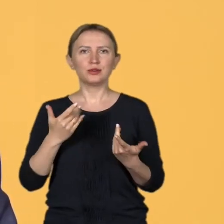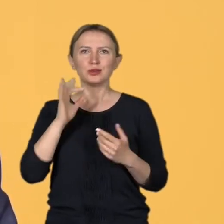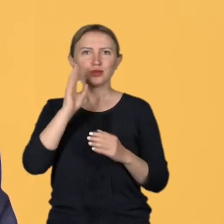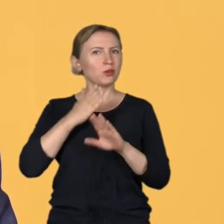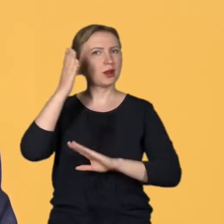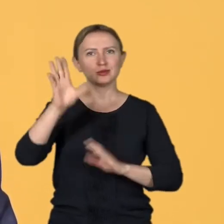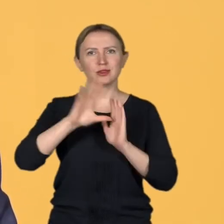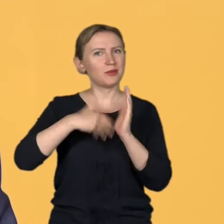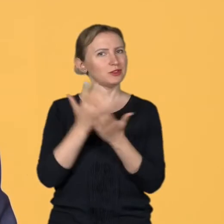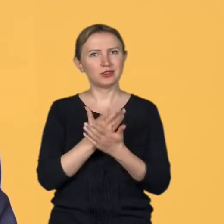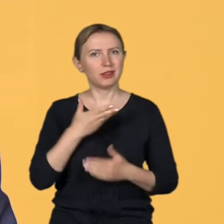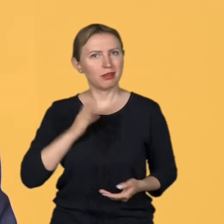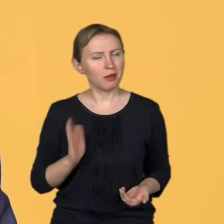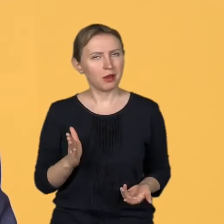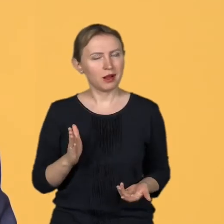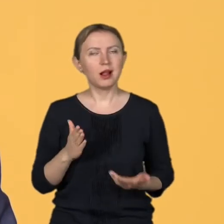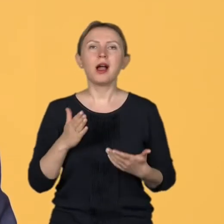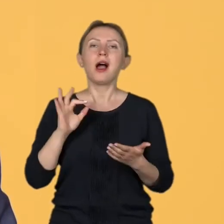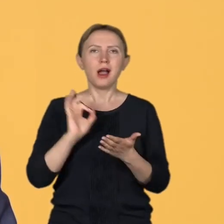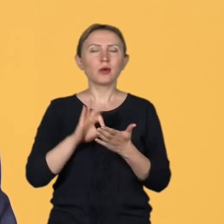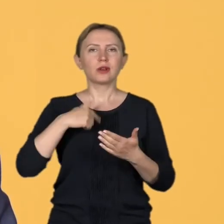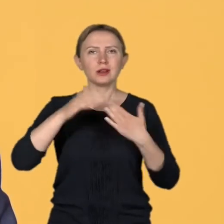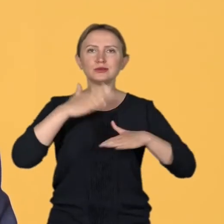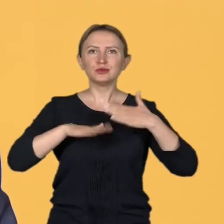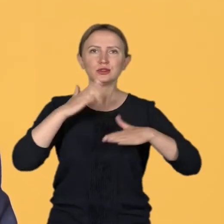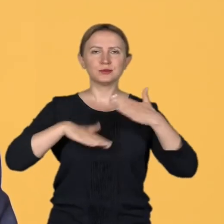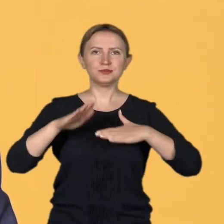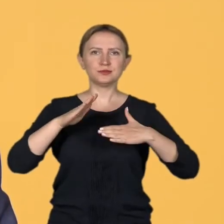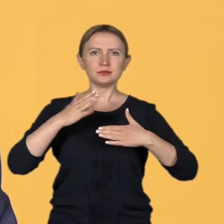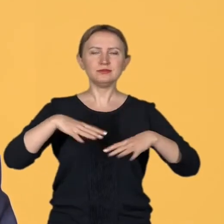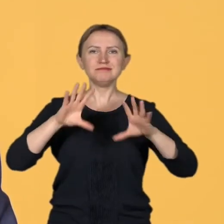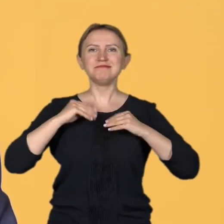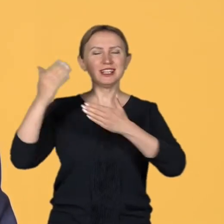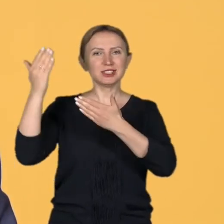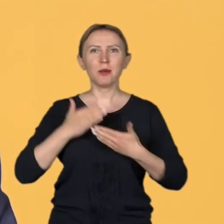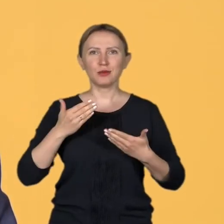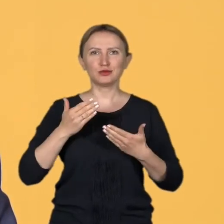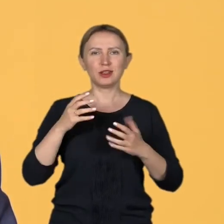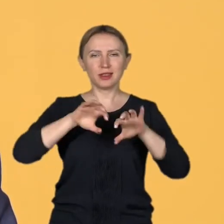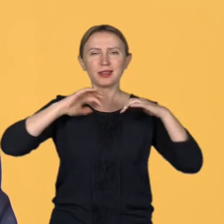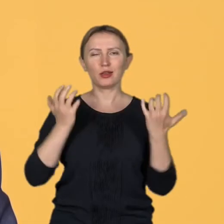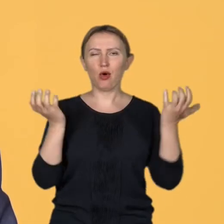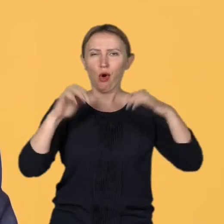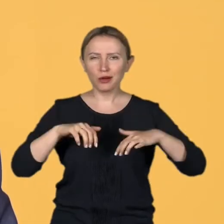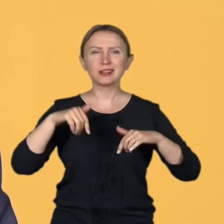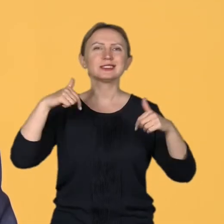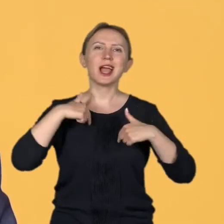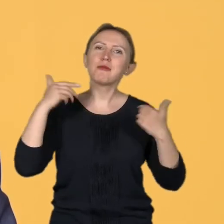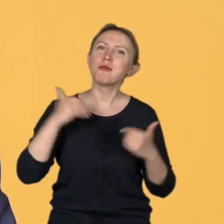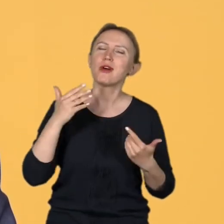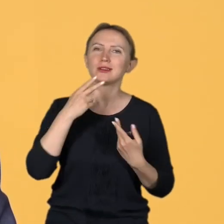przyszłość dla miast średnich, więc akurat cieszę się też, że dostałem zaproszenie na ten kongres i też mogę ten głos